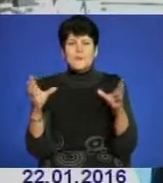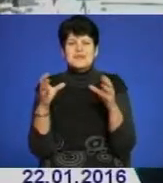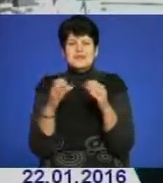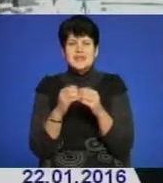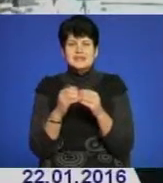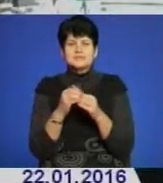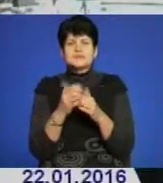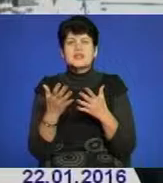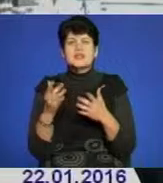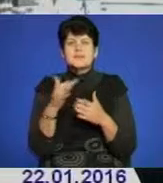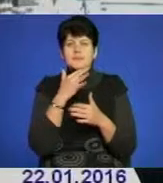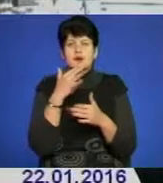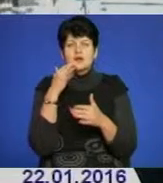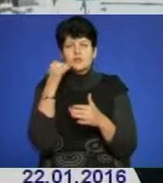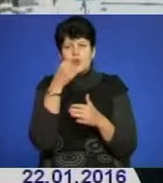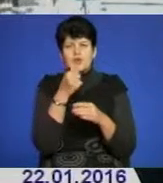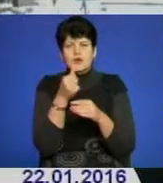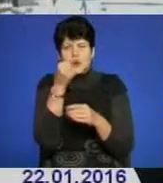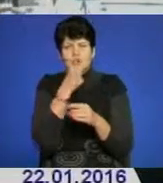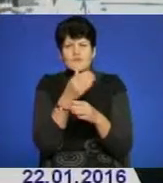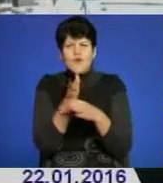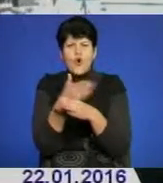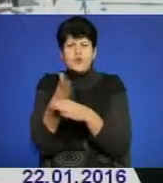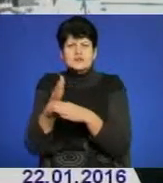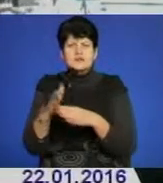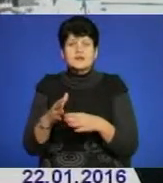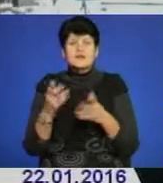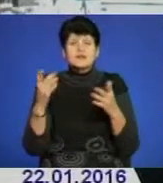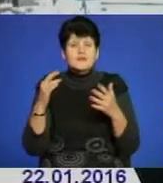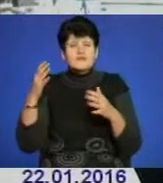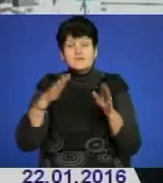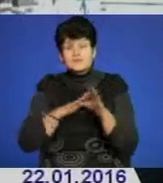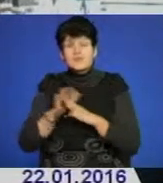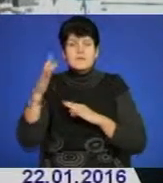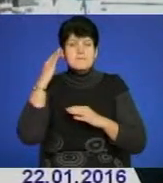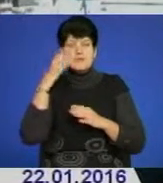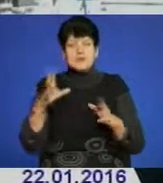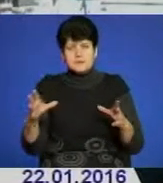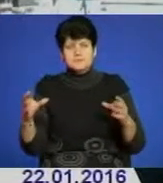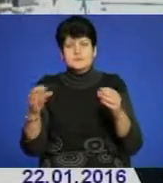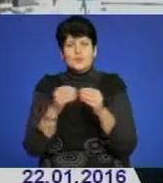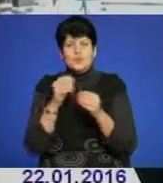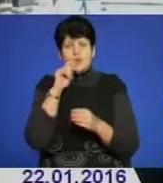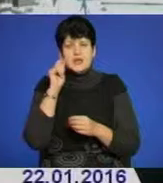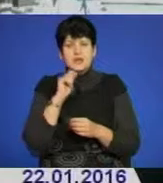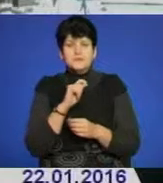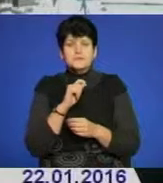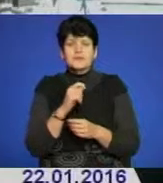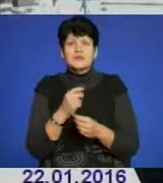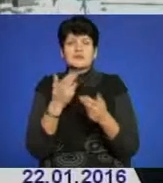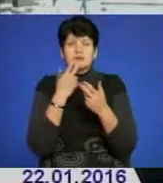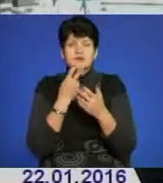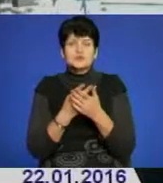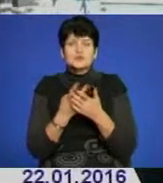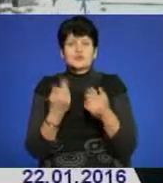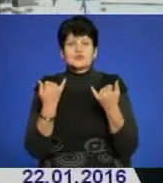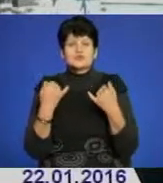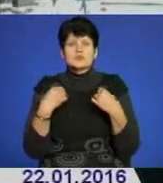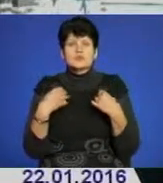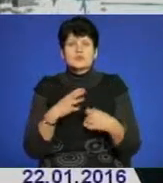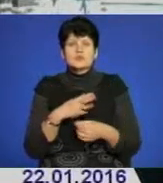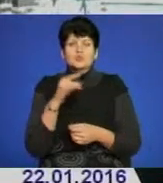бездержавності, багатьох розділеності, нарешті збулася віковічна мрія, українці стали єдиною соборною країною. Символічно, що святкування сьогодні було саме